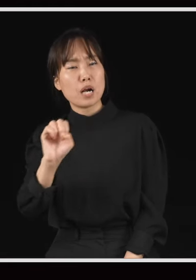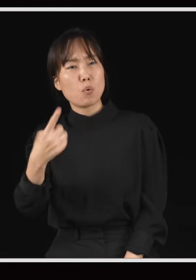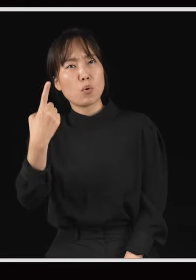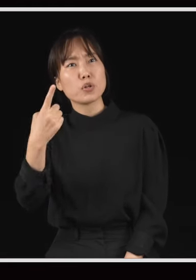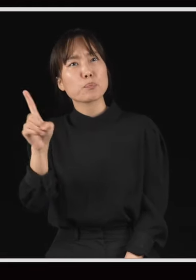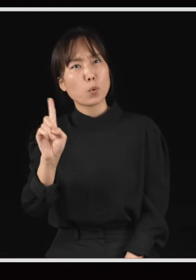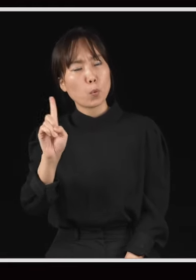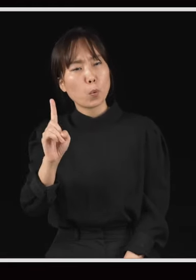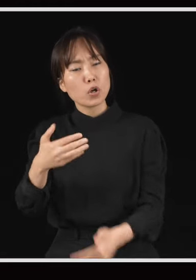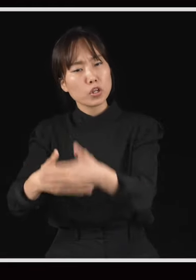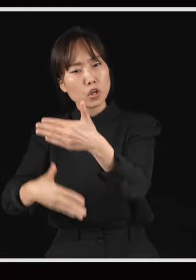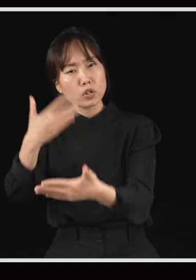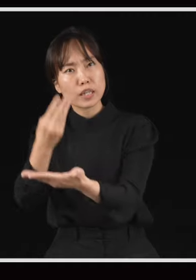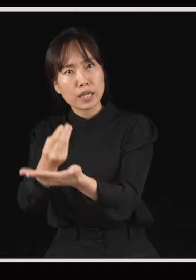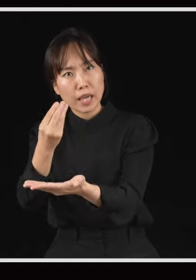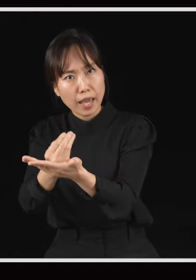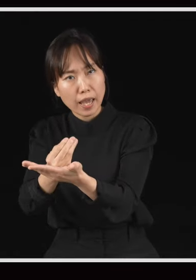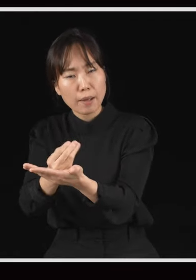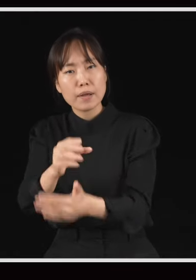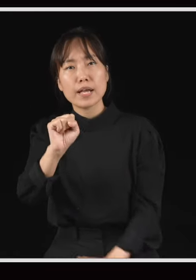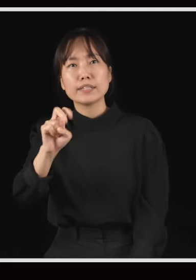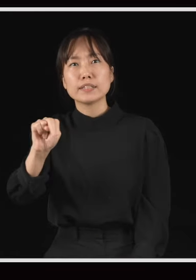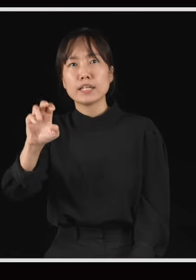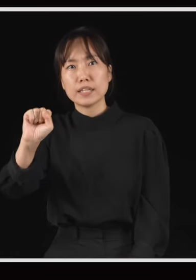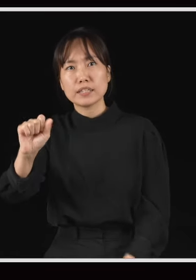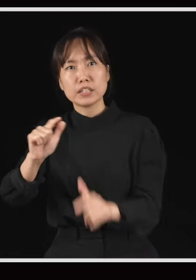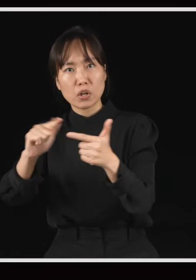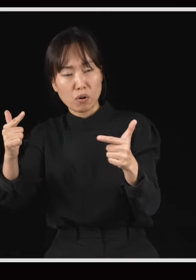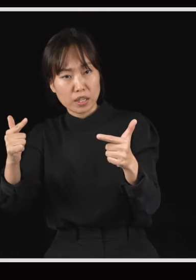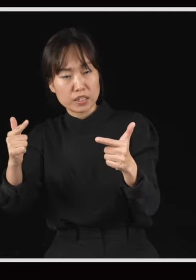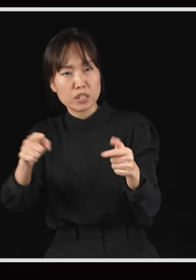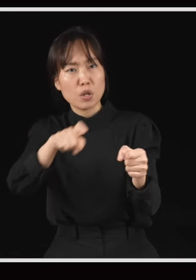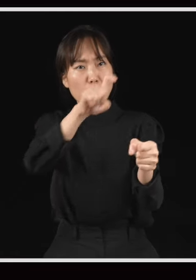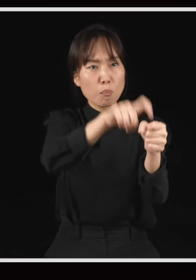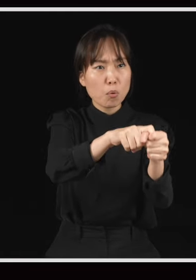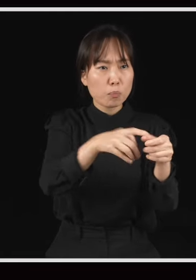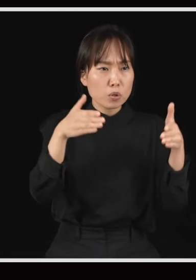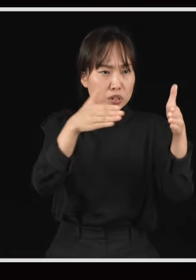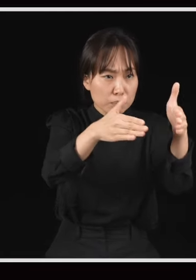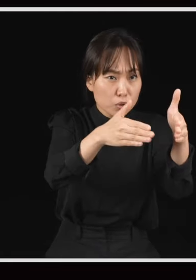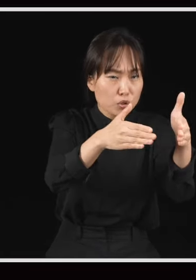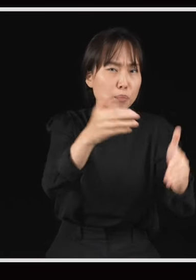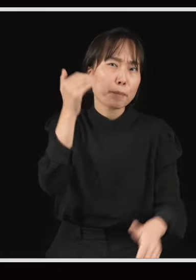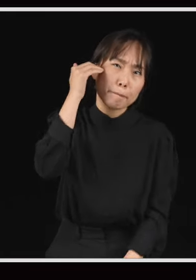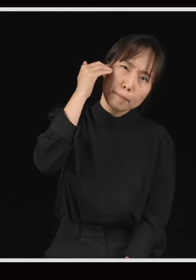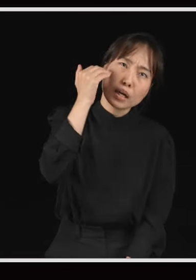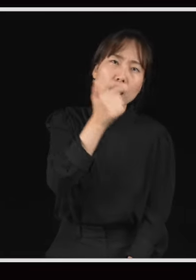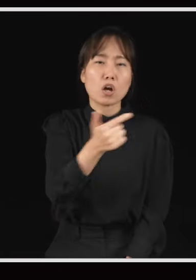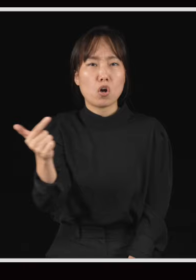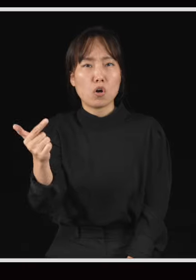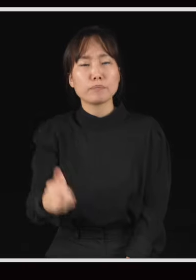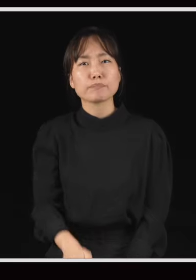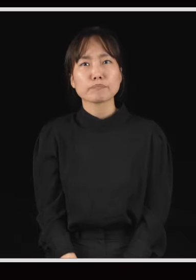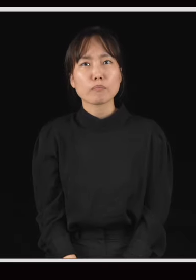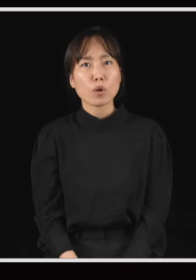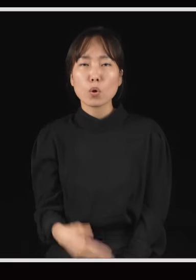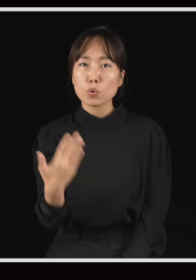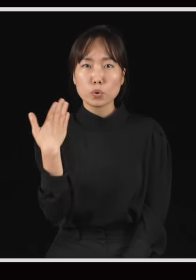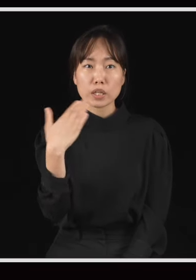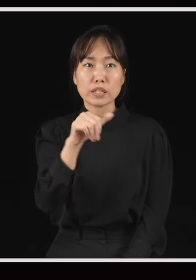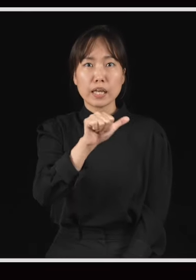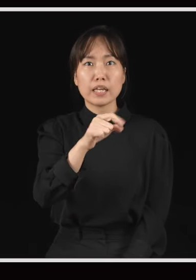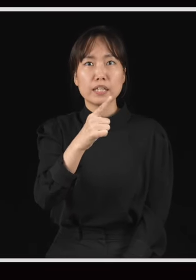가속노화를 만드는, 특히 틱톡이나 여러 가지 소셜미디어나 이런 것들은 우리가 몰입을 못하게 만들죠. 많은 사람들이